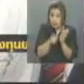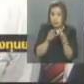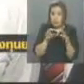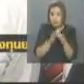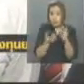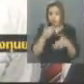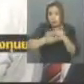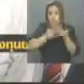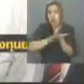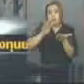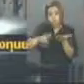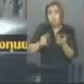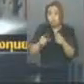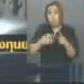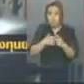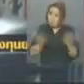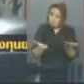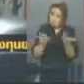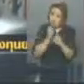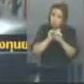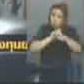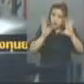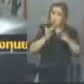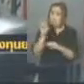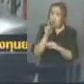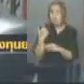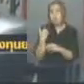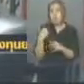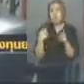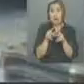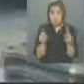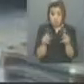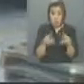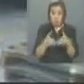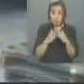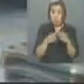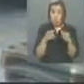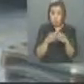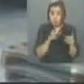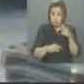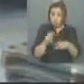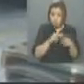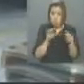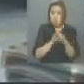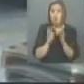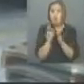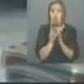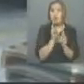ะเร่งผลักดันให้เป็นรูปธรรมโดยจะเร่งตั้งคณะกรรมการบริหารโครงการเพื่อกำหนดหลักเกณฑ์ใน